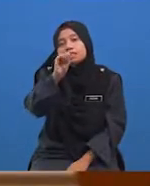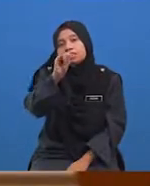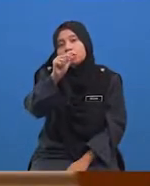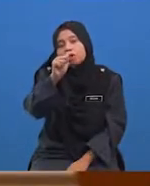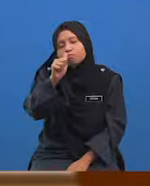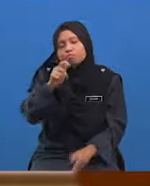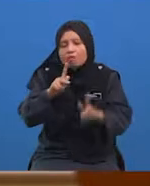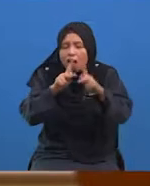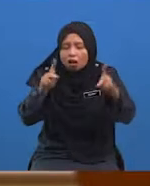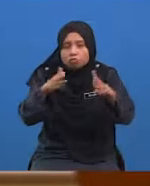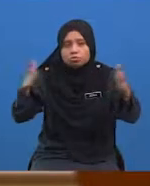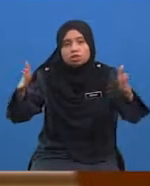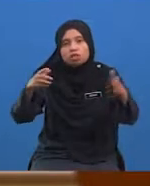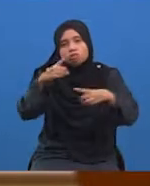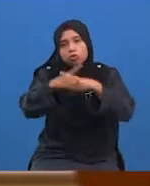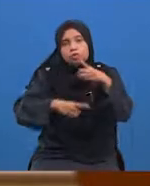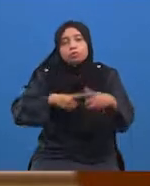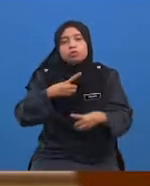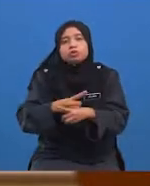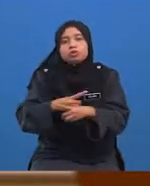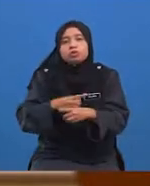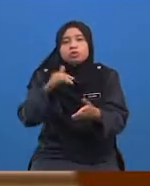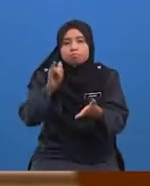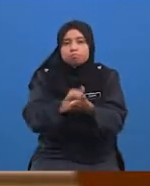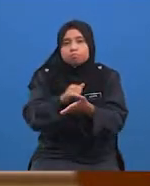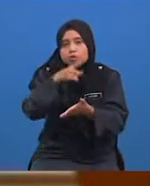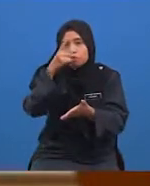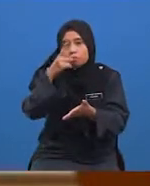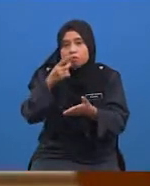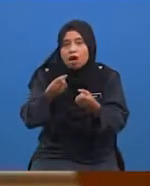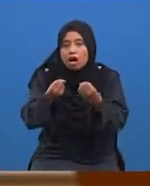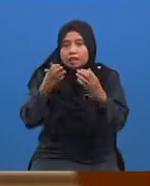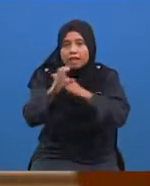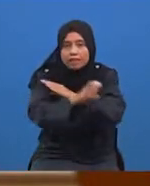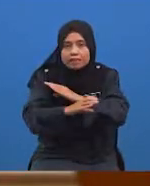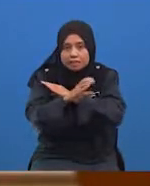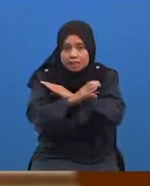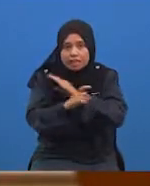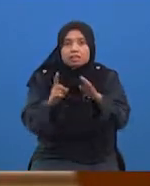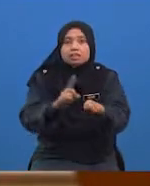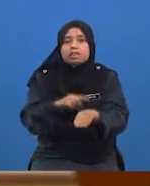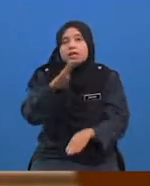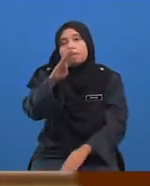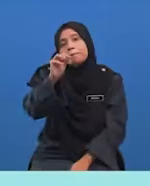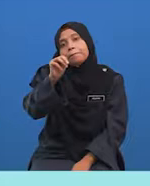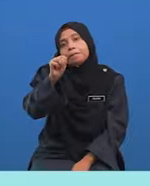terbesar di dunia. Oleh sebab itu, banyak negara berada dalam benua Asia ini.